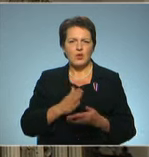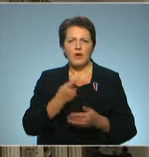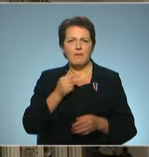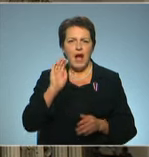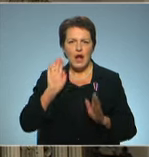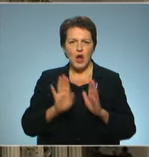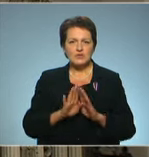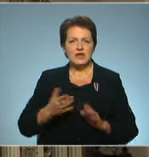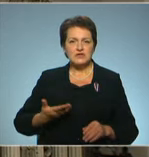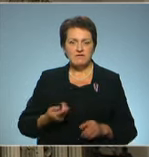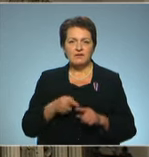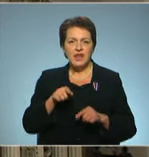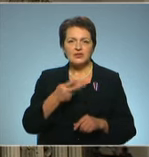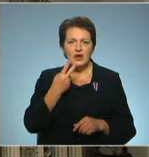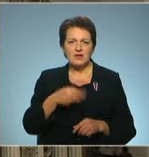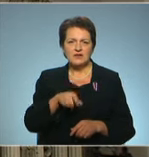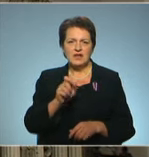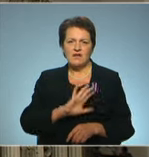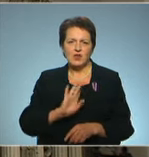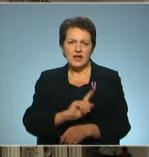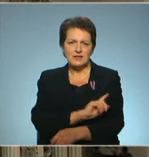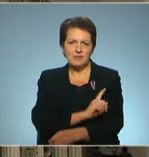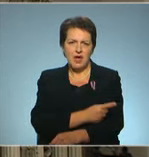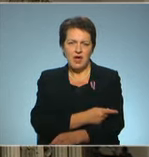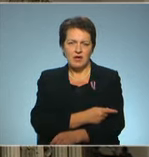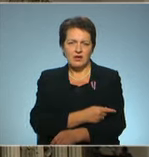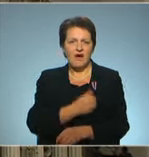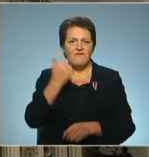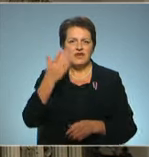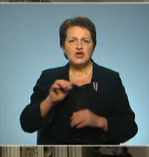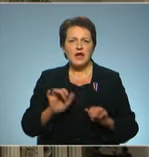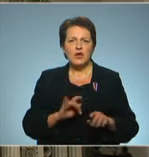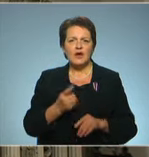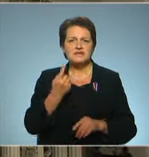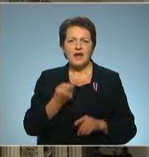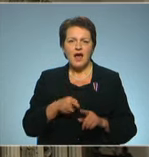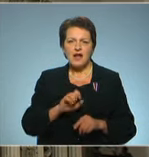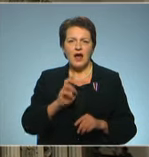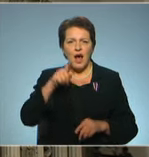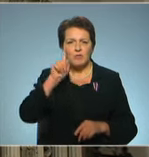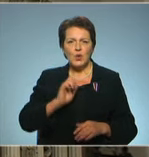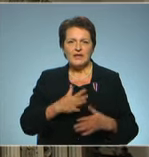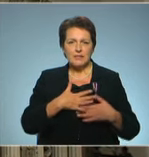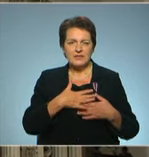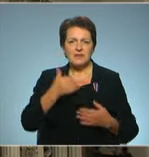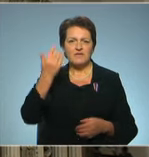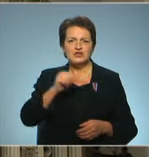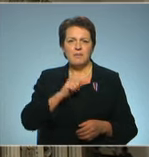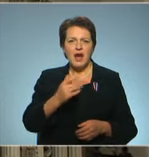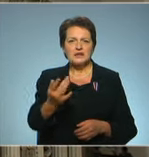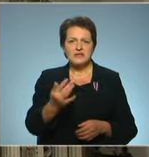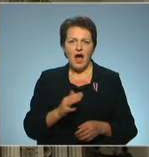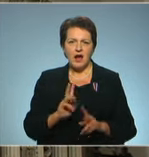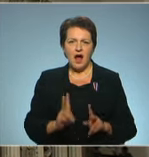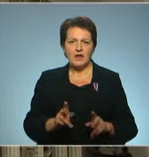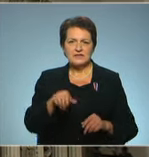dzīvi. Taču redzot cilvēku nespēju, viņš rīkojas tā, kā prot tikai mīlestība. Viņš pats nāk kā